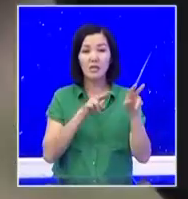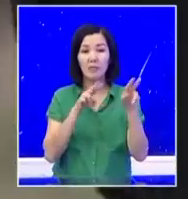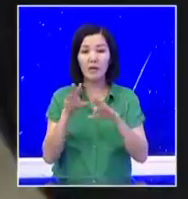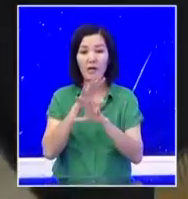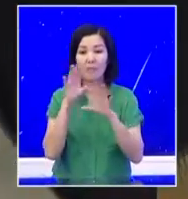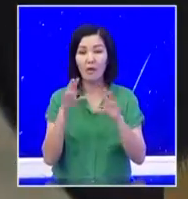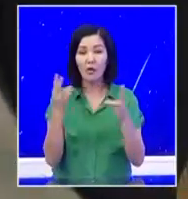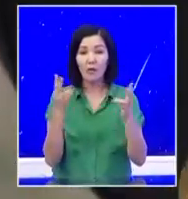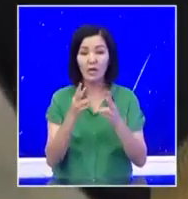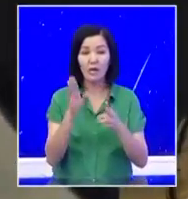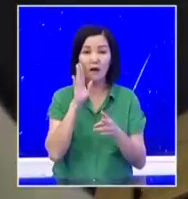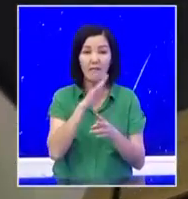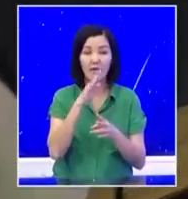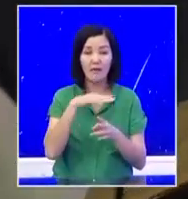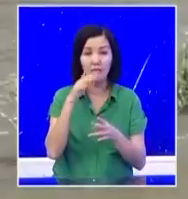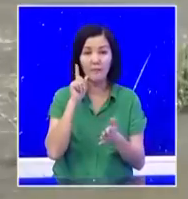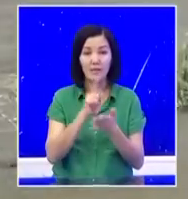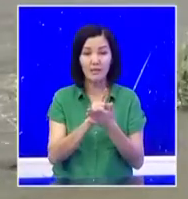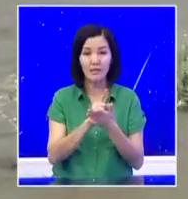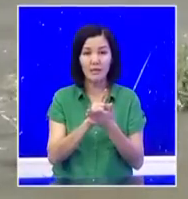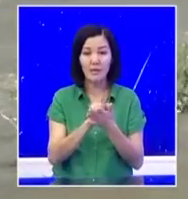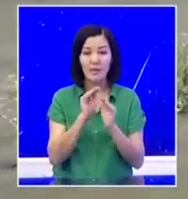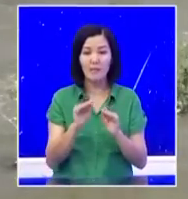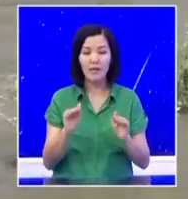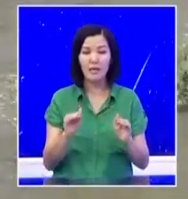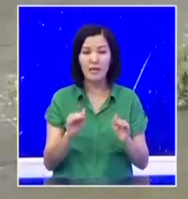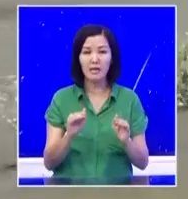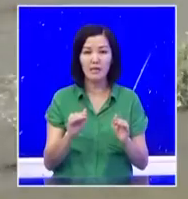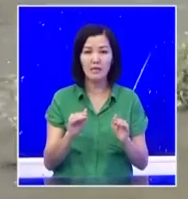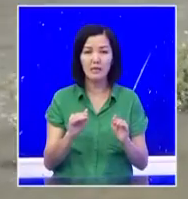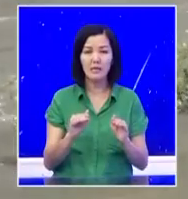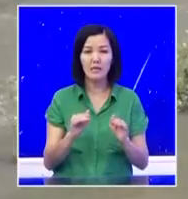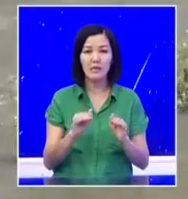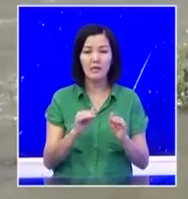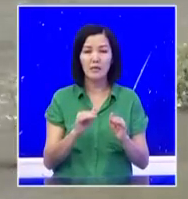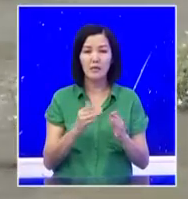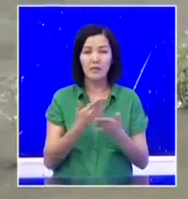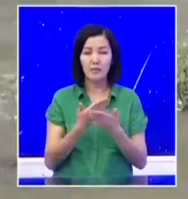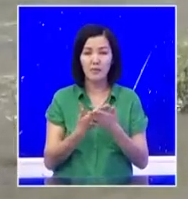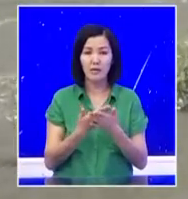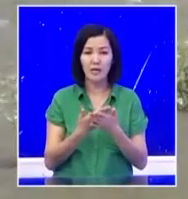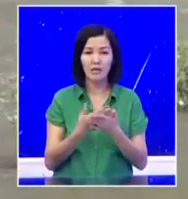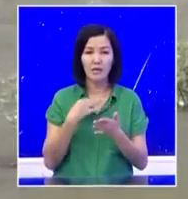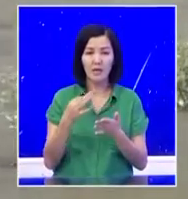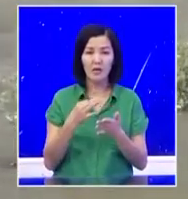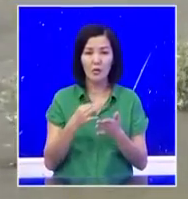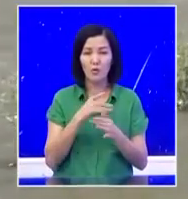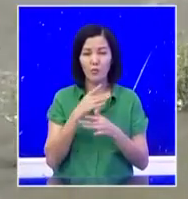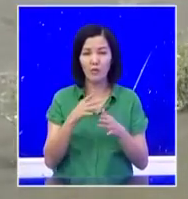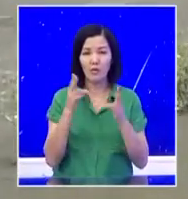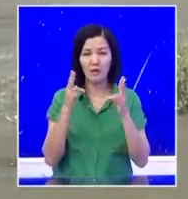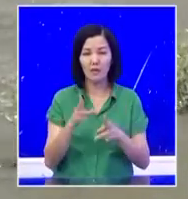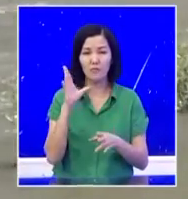сұранамыз. Ата-ананың кішкентай балаларын қараусыз қалдыруларының салдарынан көптеген қайғылы